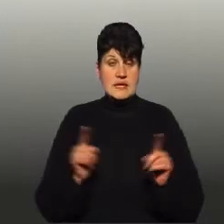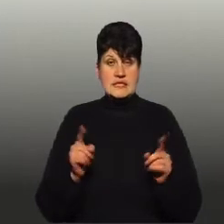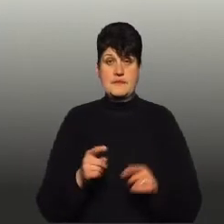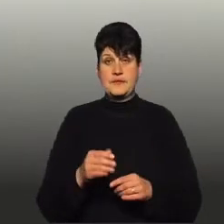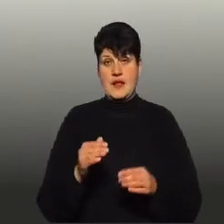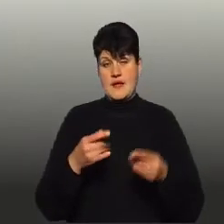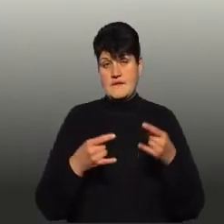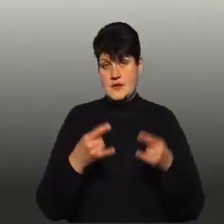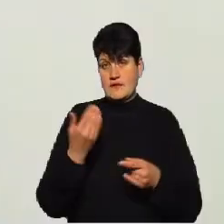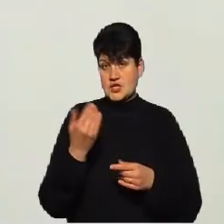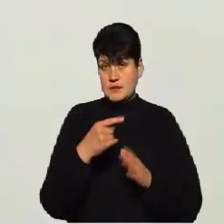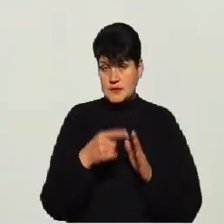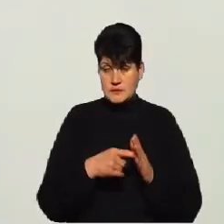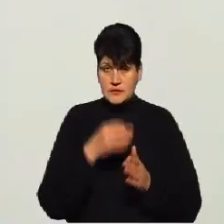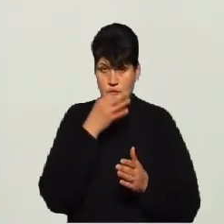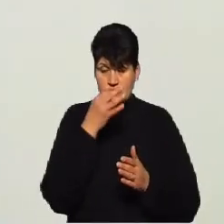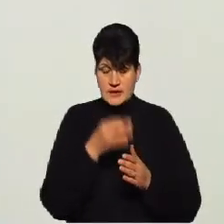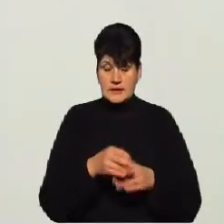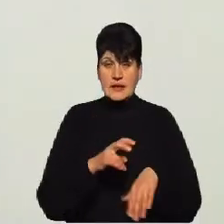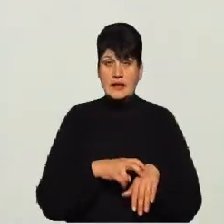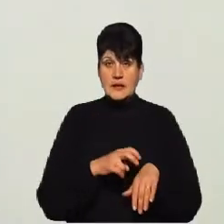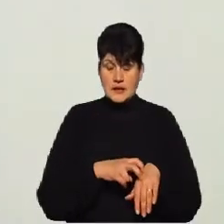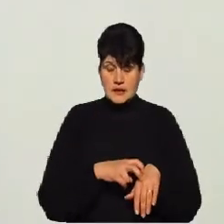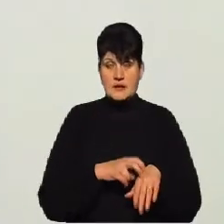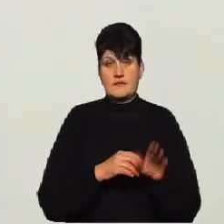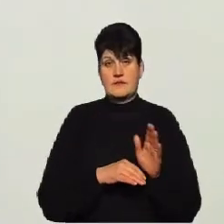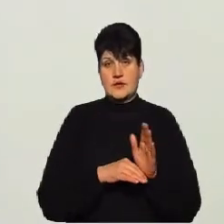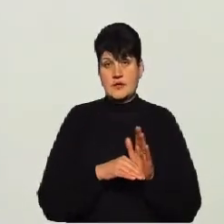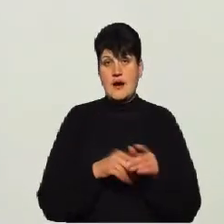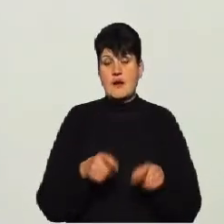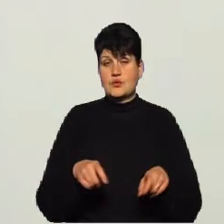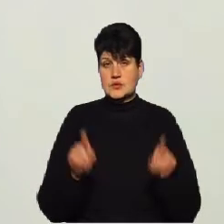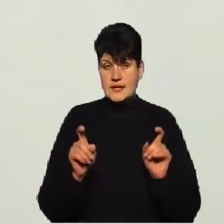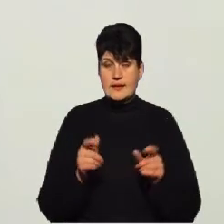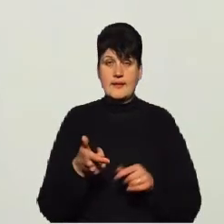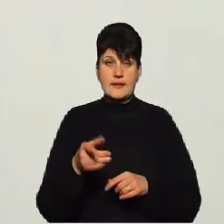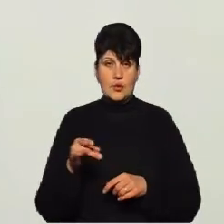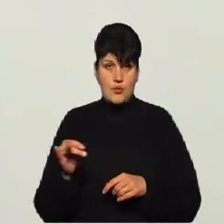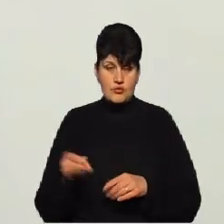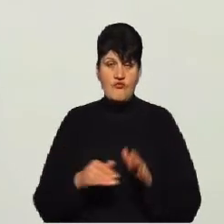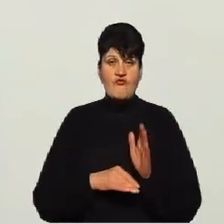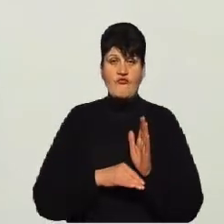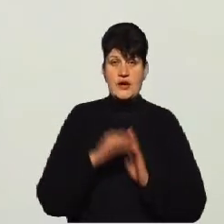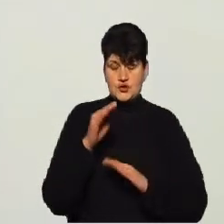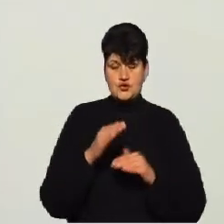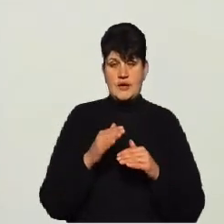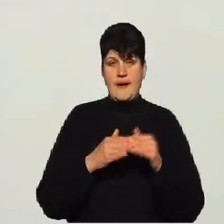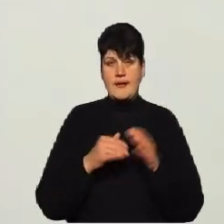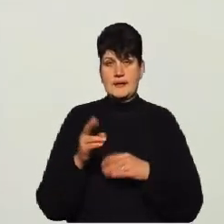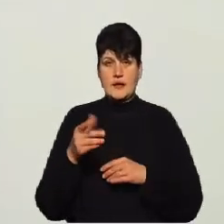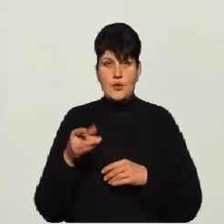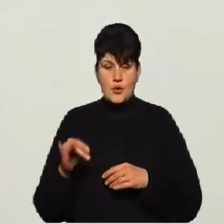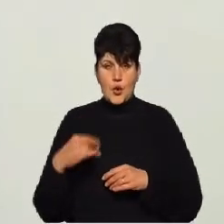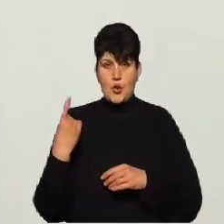відповідатиме лікар-акушер-гінеколог вищої категорії, завідувач жіночої консультації з Центром планування сім'ї обласного клінічного